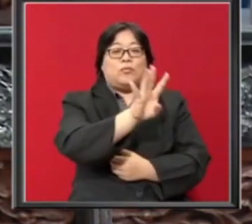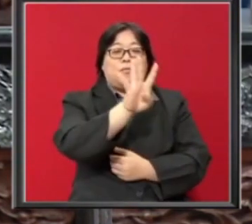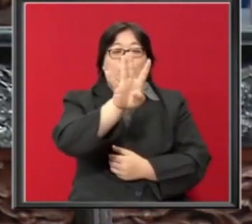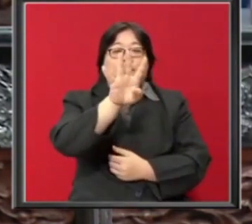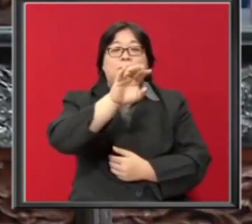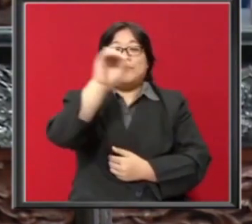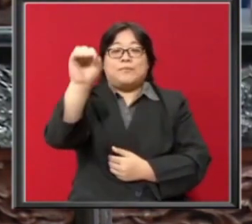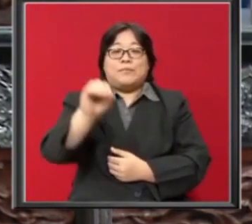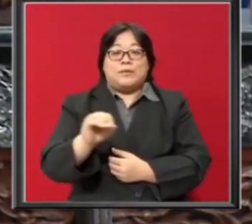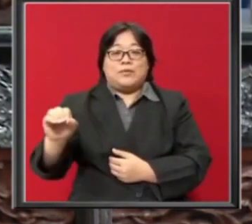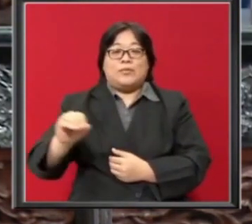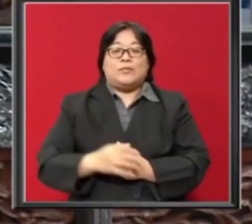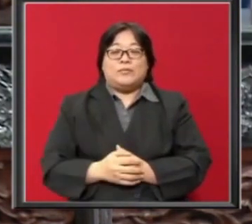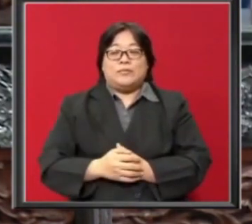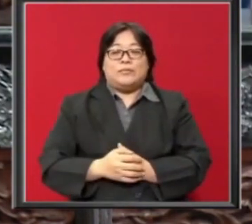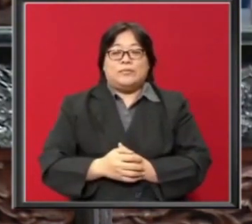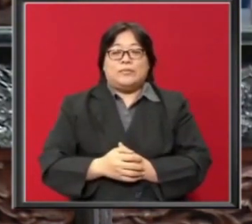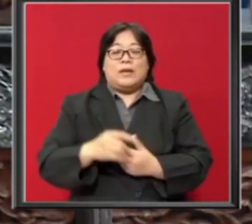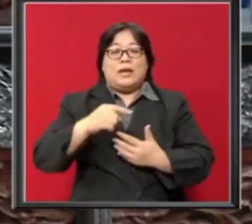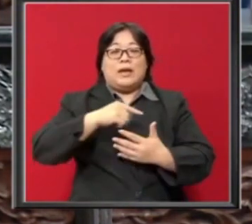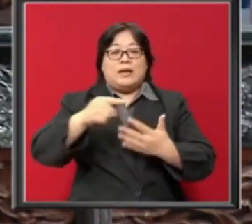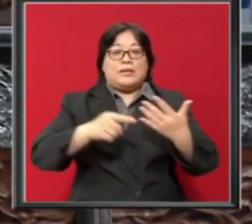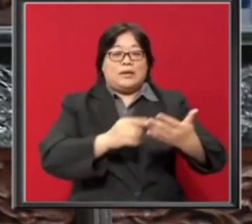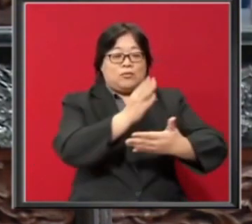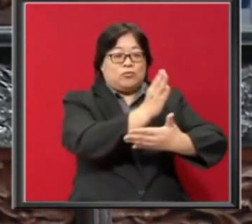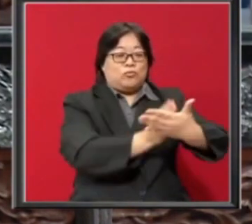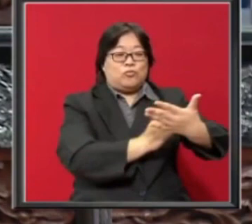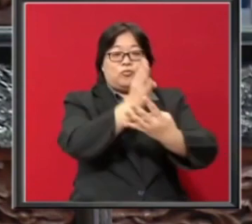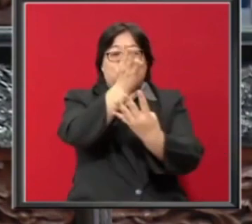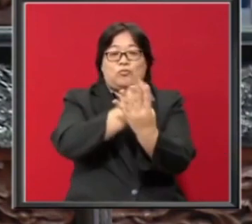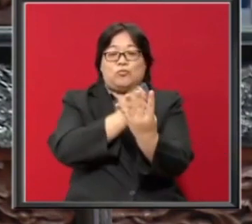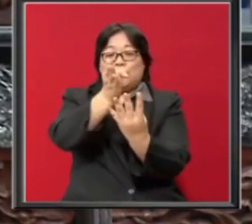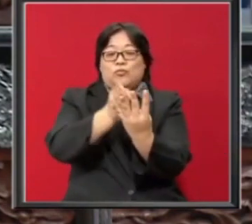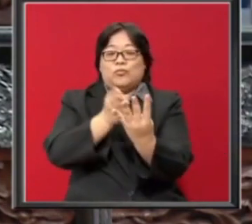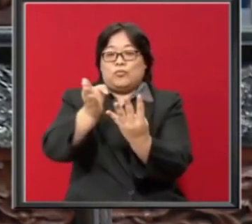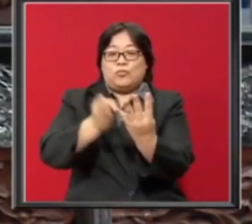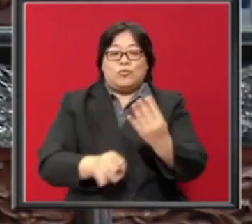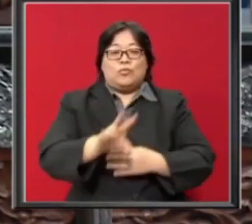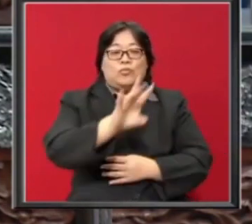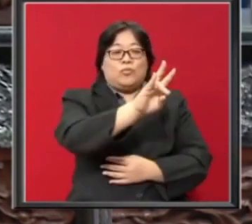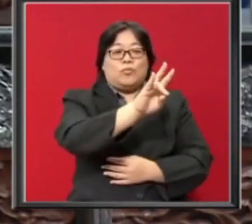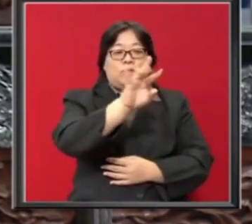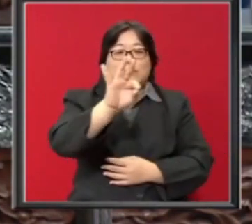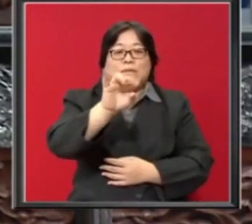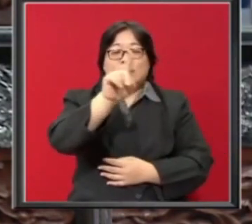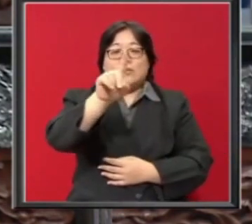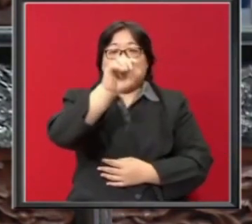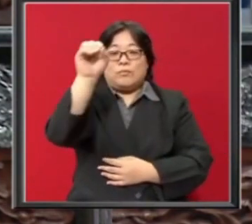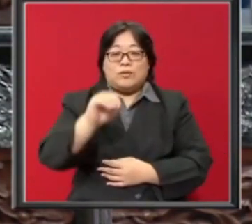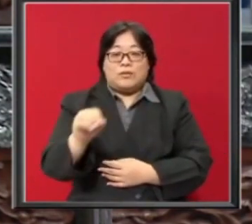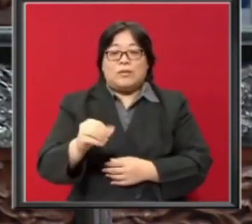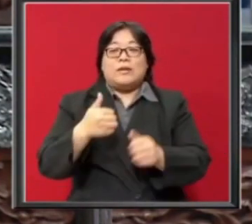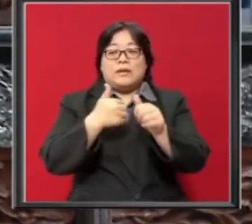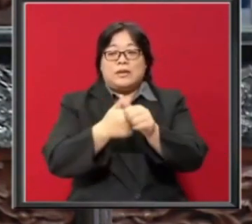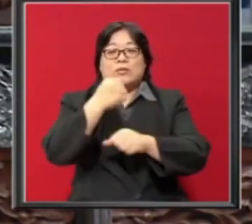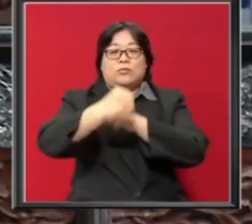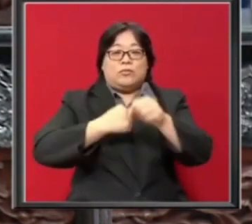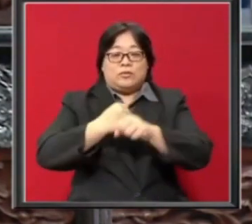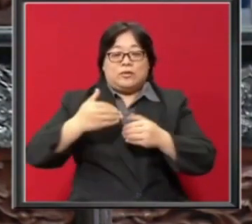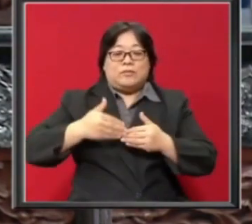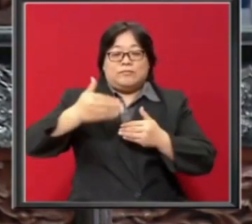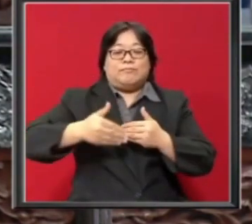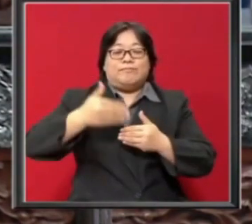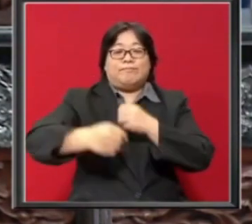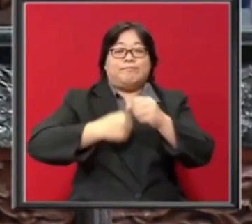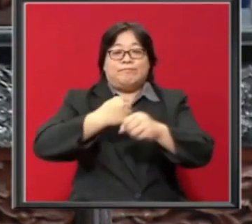70400 diantara suku ke-1 suku 49100 berdasarkan tahun demi